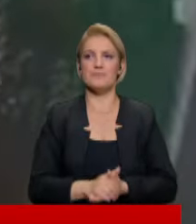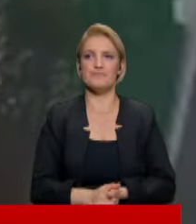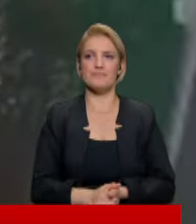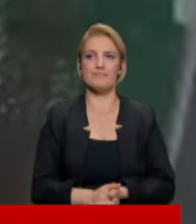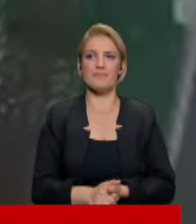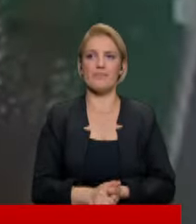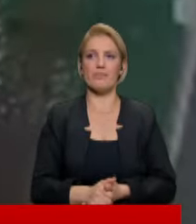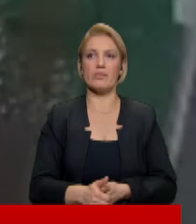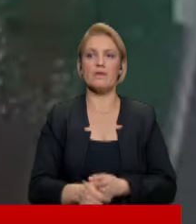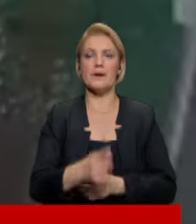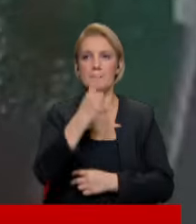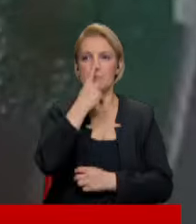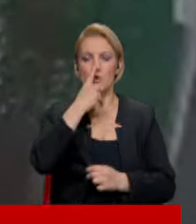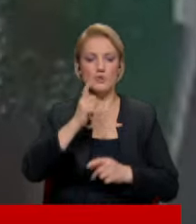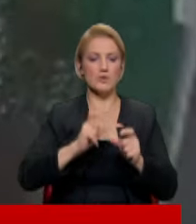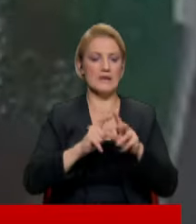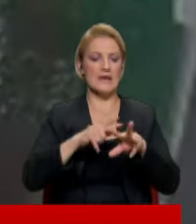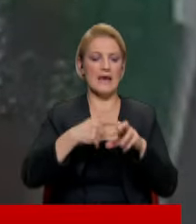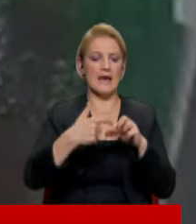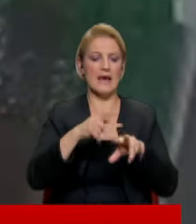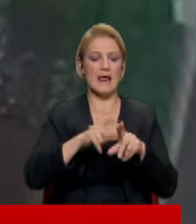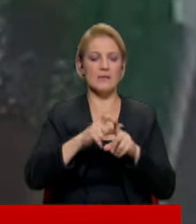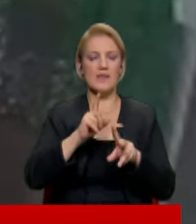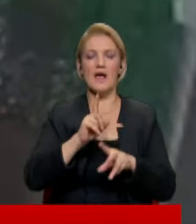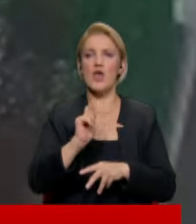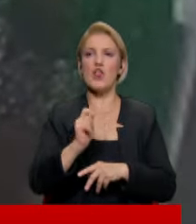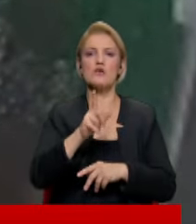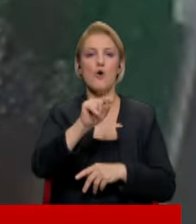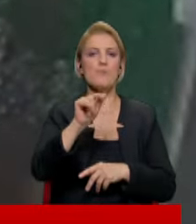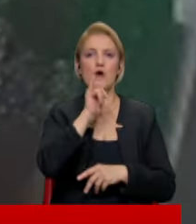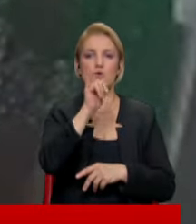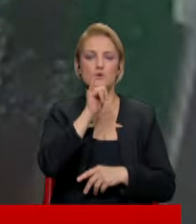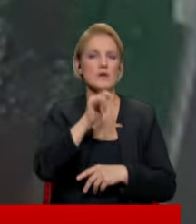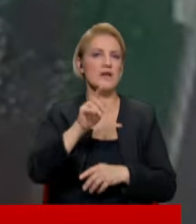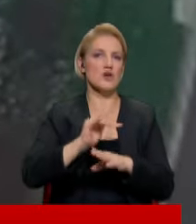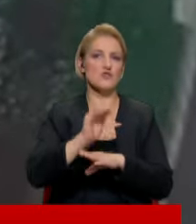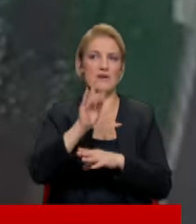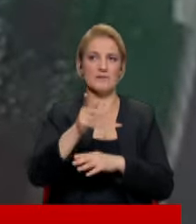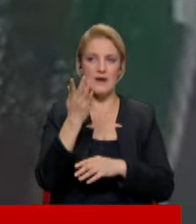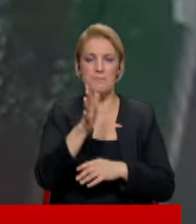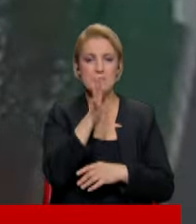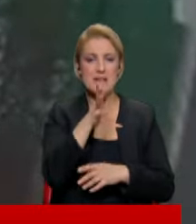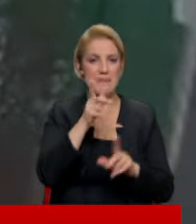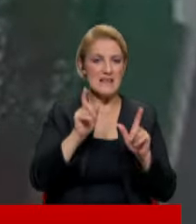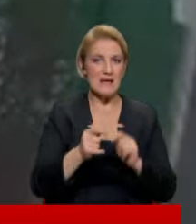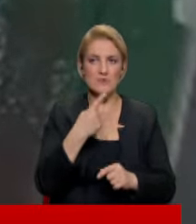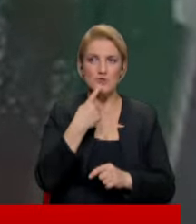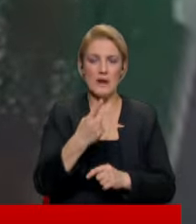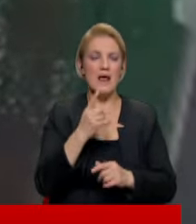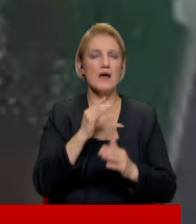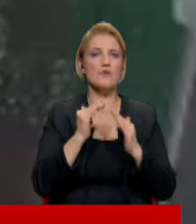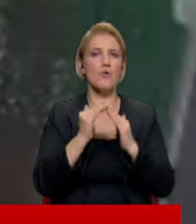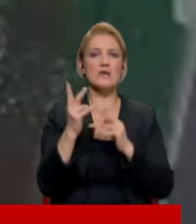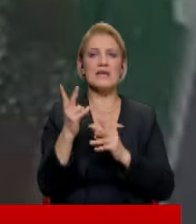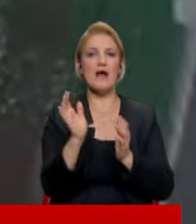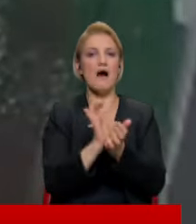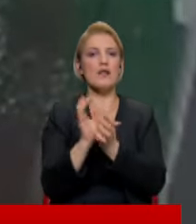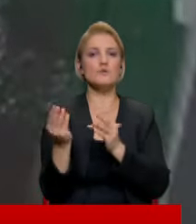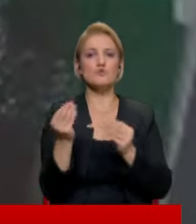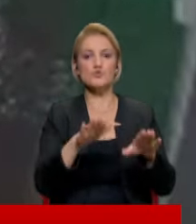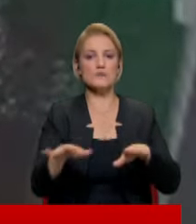istedi Bolu'nun Gerede ilçesinde 11 Ağustos'ta yaşandı kasi olduğu öne sürülen kaza Komşu iki ailenin çocukları